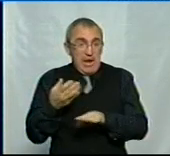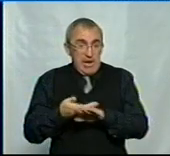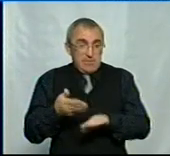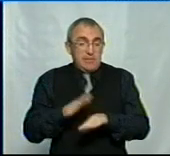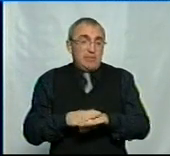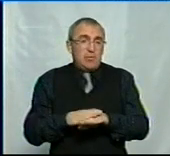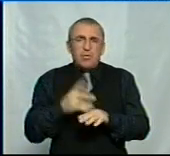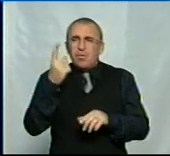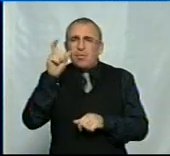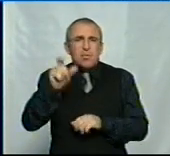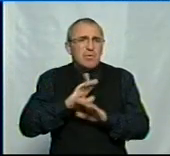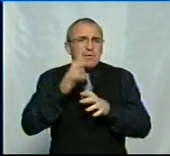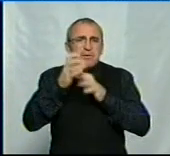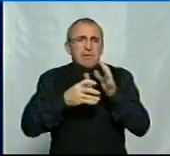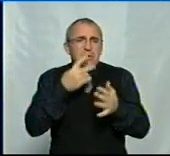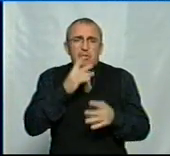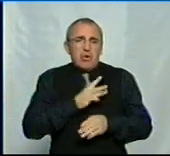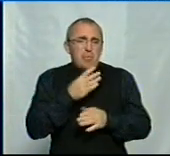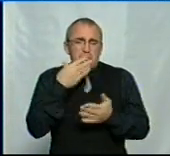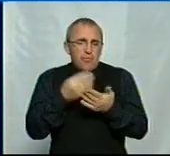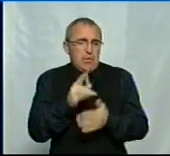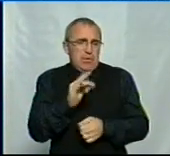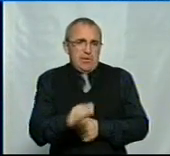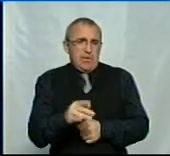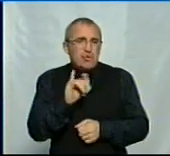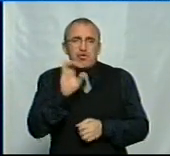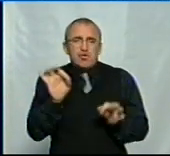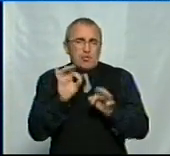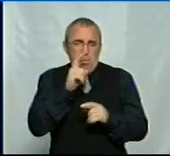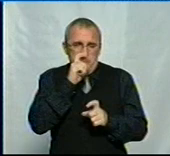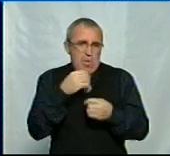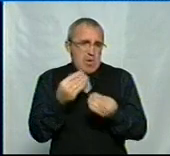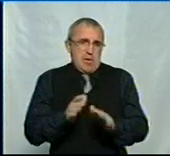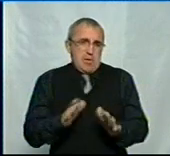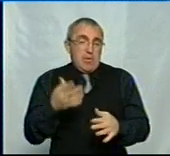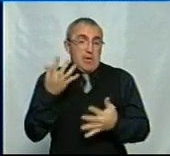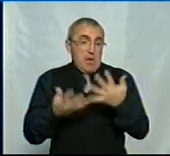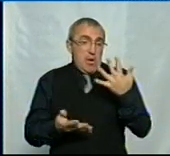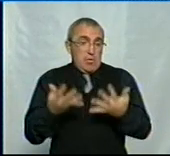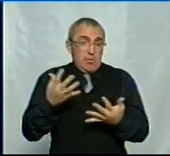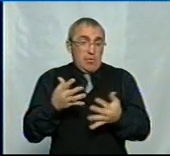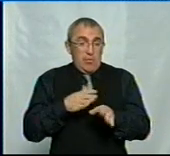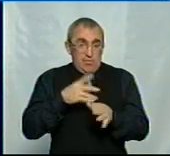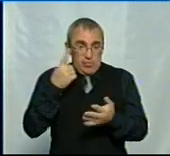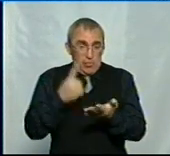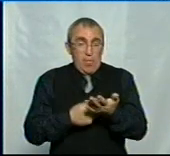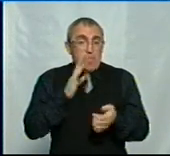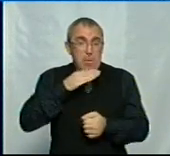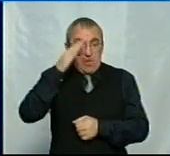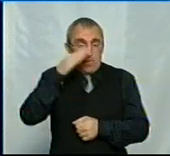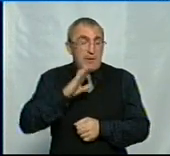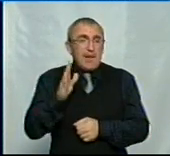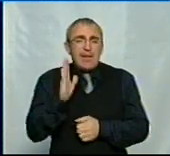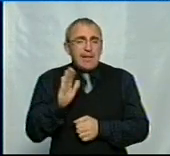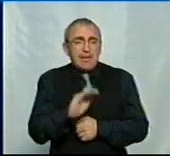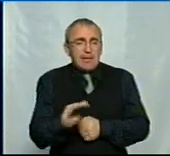жодна людина в світі не побажає своїй дитині нічого поганого. Жодна. Тому, якщо довести батькам, що не